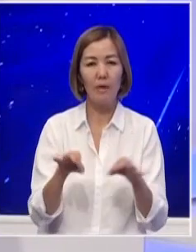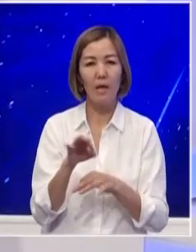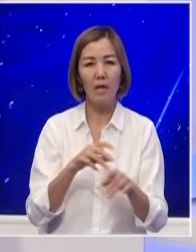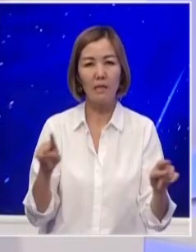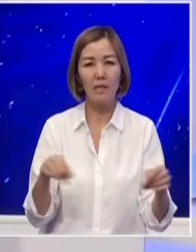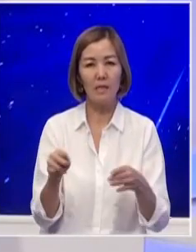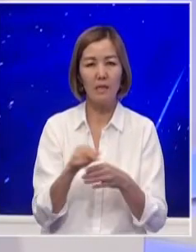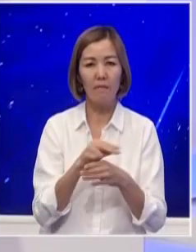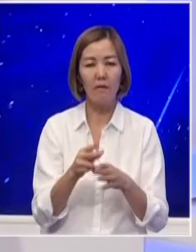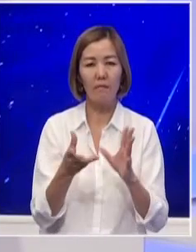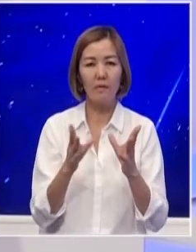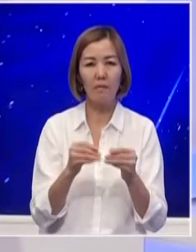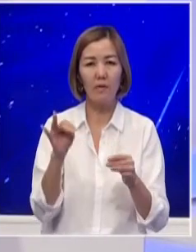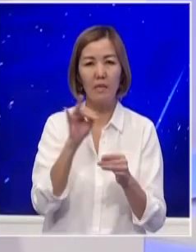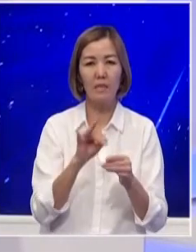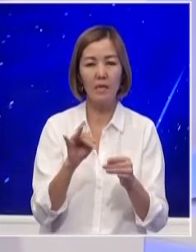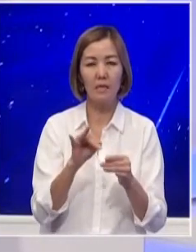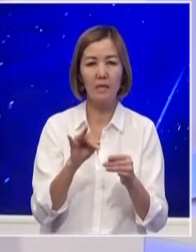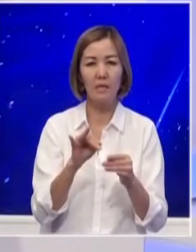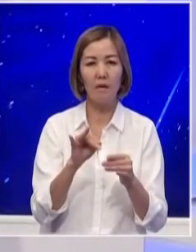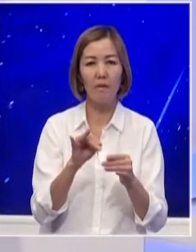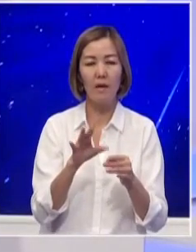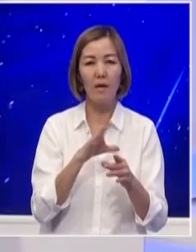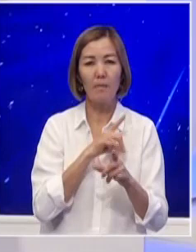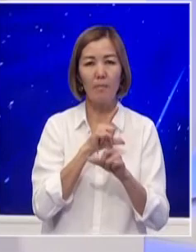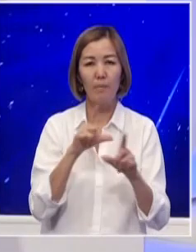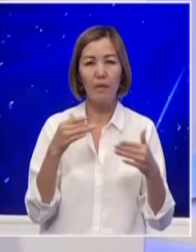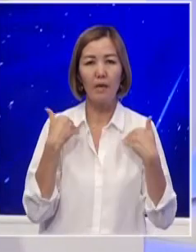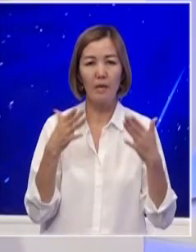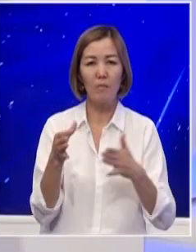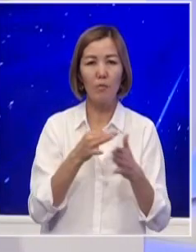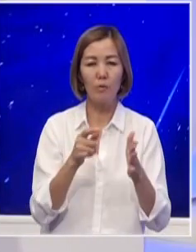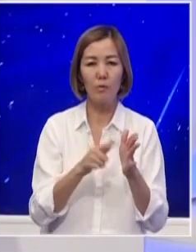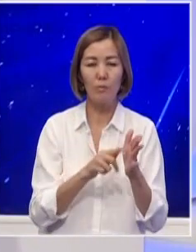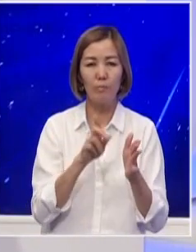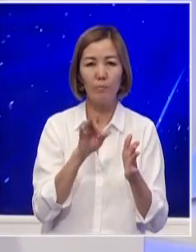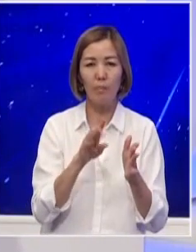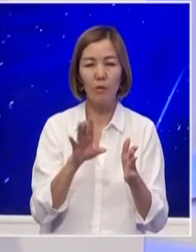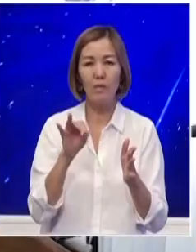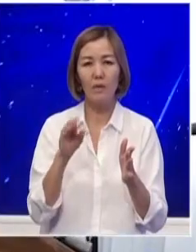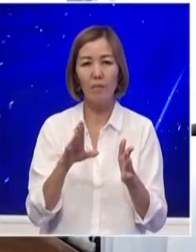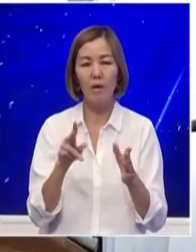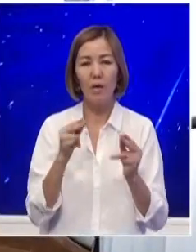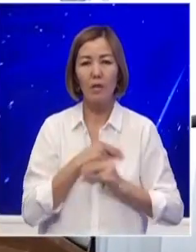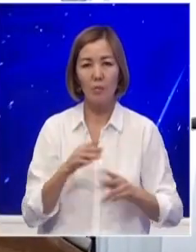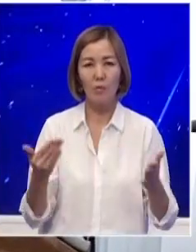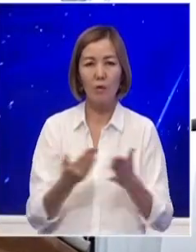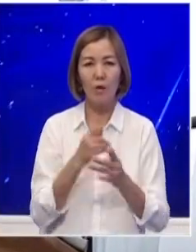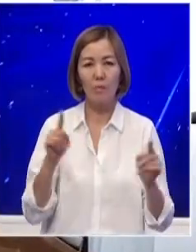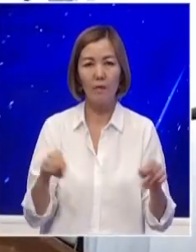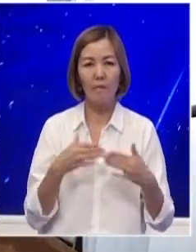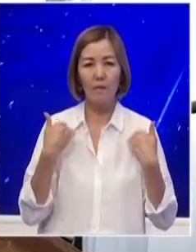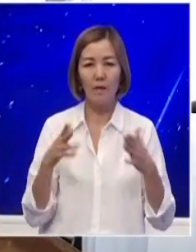проекта реставрации всего исторического комплекса был представлен акиму области ЖТСУ Бейбиту Исабаеву. Работы по обновлению